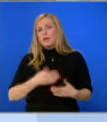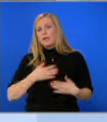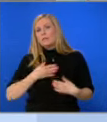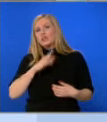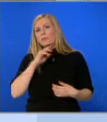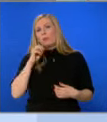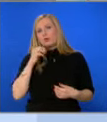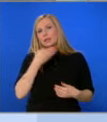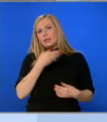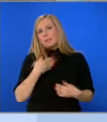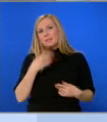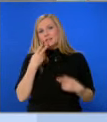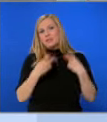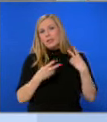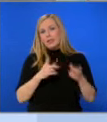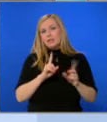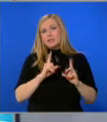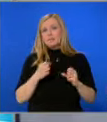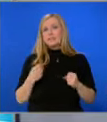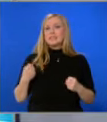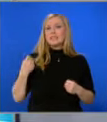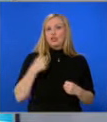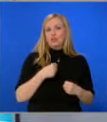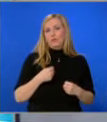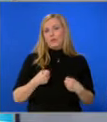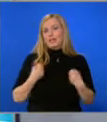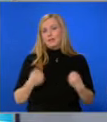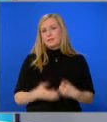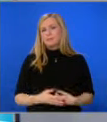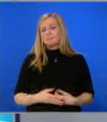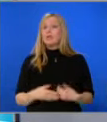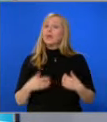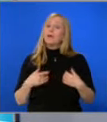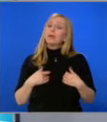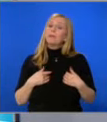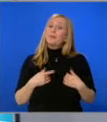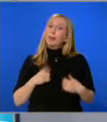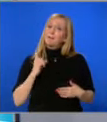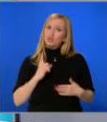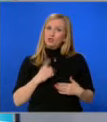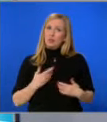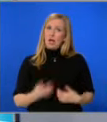там, има свидетели, че не са били силови действията. Така да кажем, бяхте активен.